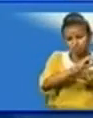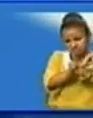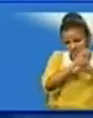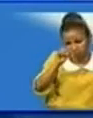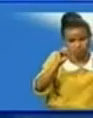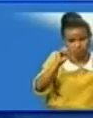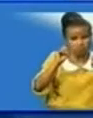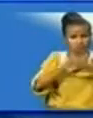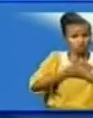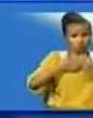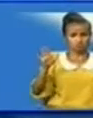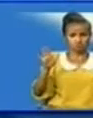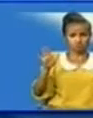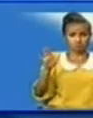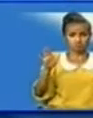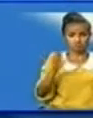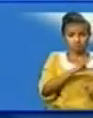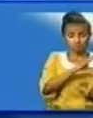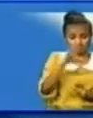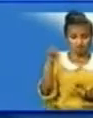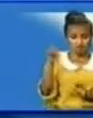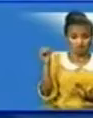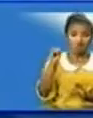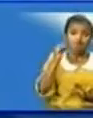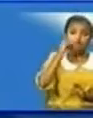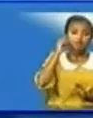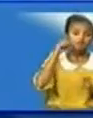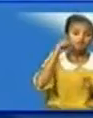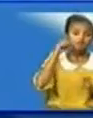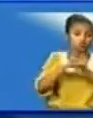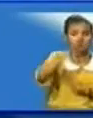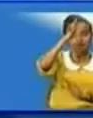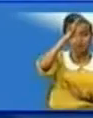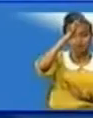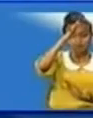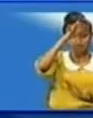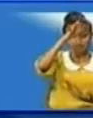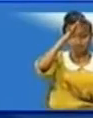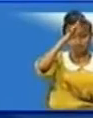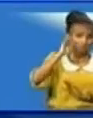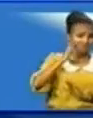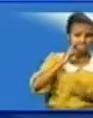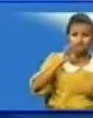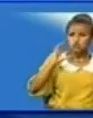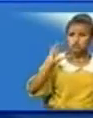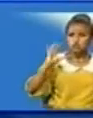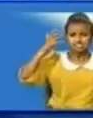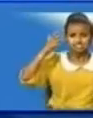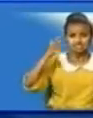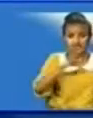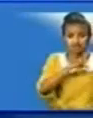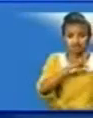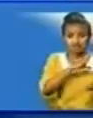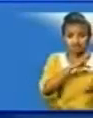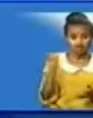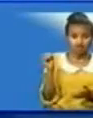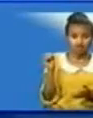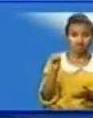እንደኔው ቤተሰብ የሆኑ ጓደኛ አብሮኝ እዚህ የሚማር ልጅ ነበር እናትና አባቱ መስማት ይቻላቸው ናቸው